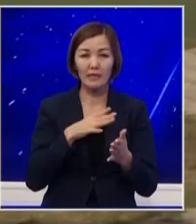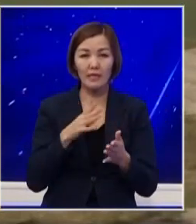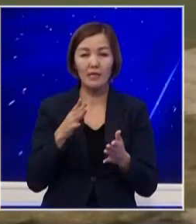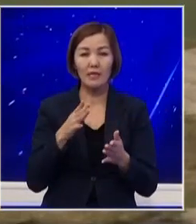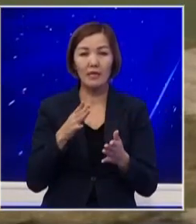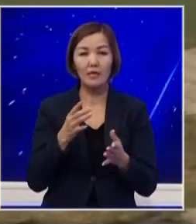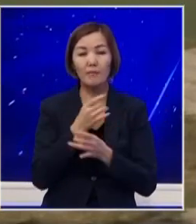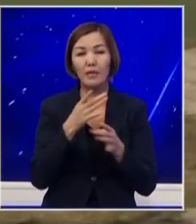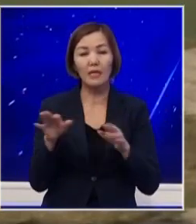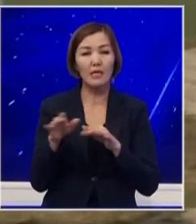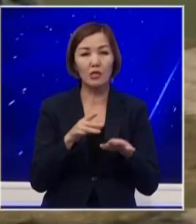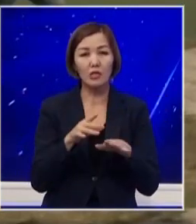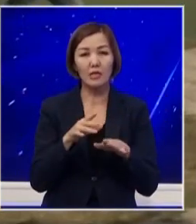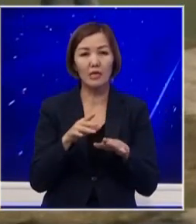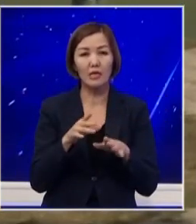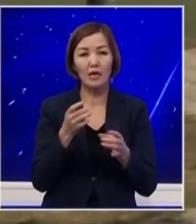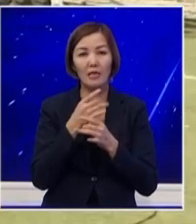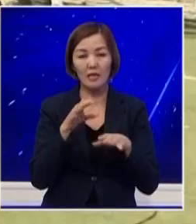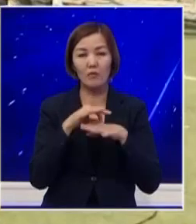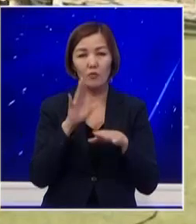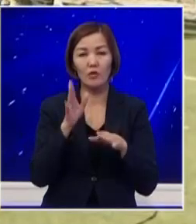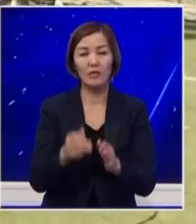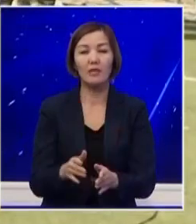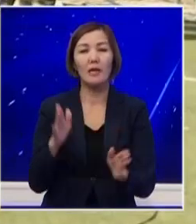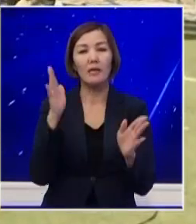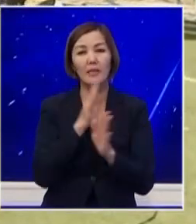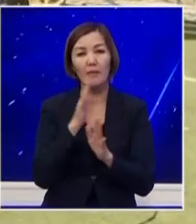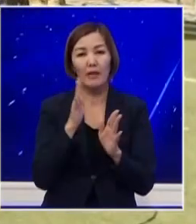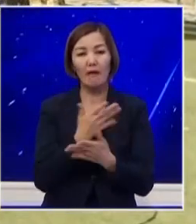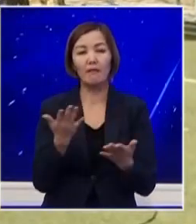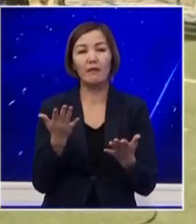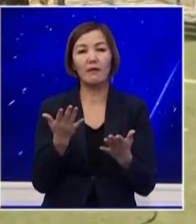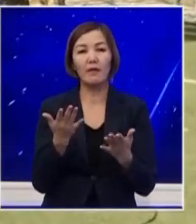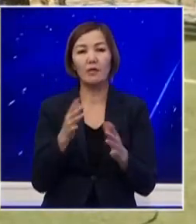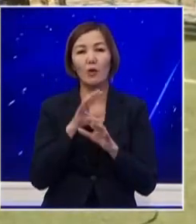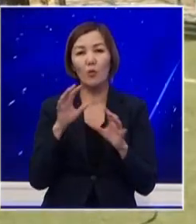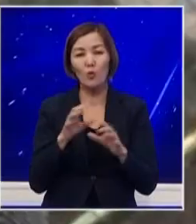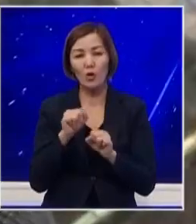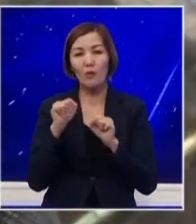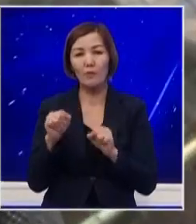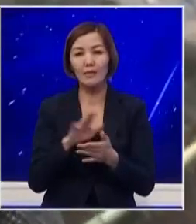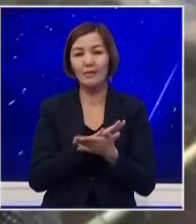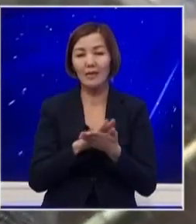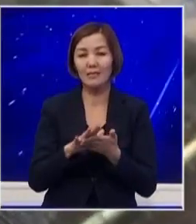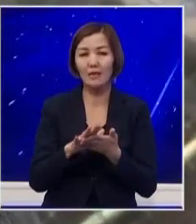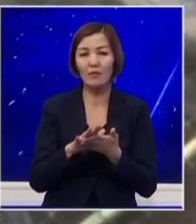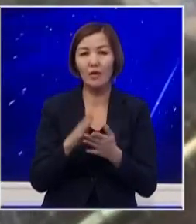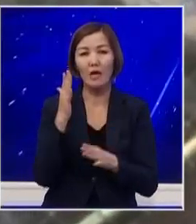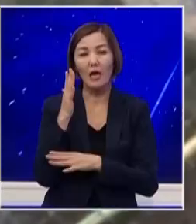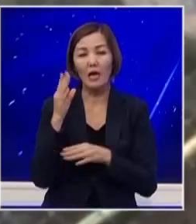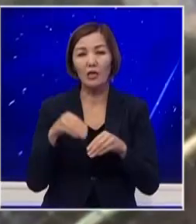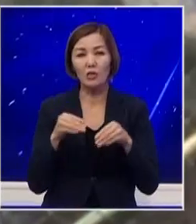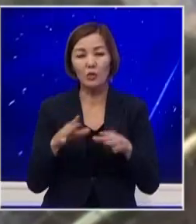бір мерекелік шарамыз атап өтіледі. Қоршаған ортаның жас жанашырлары табиғатты аялап, таза ұстау, күту, ағаш егіп,